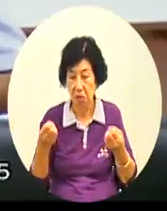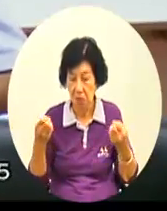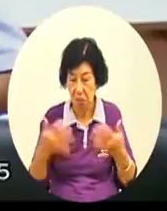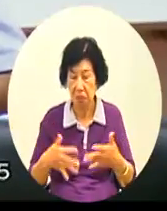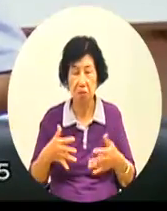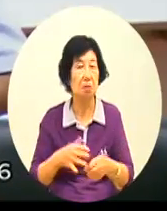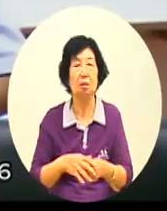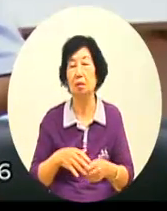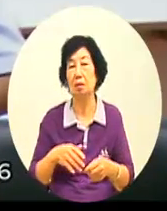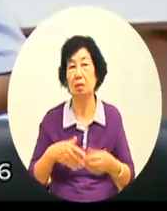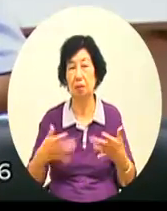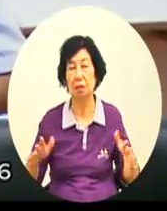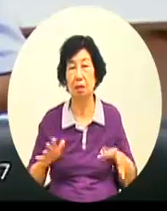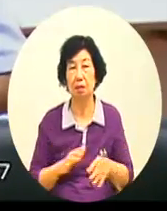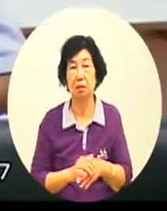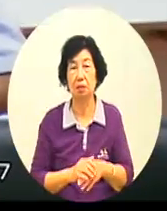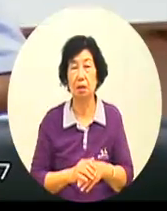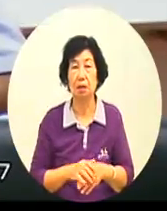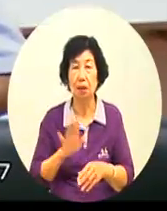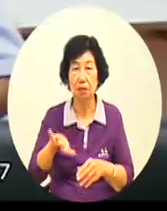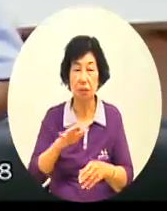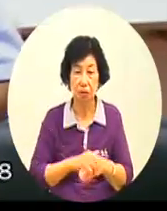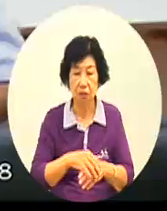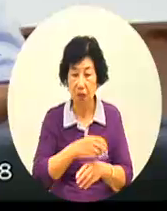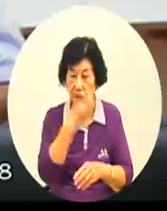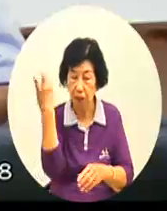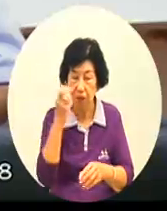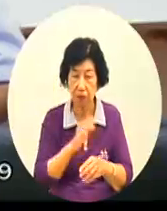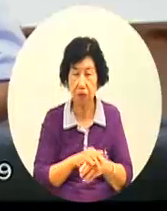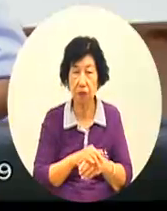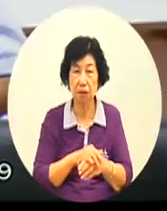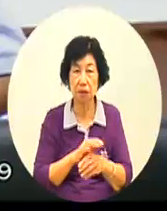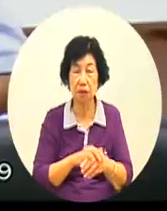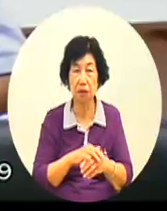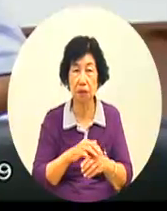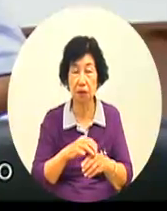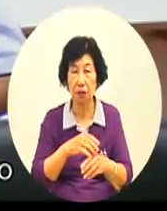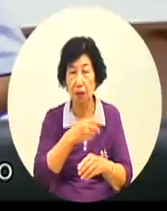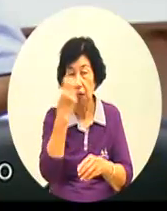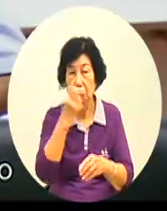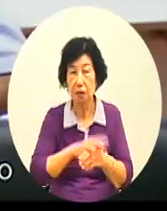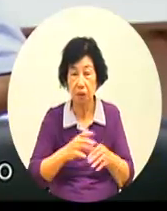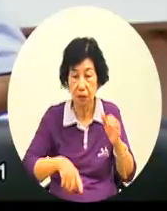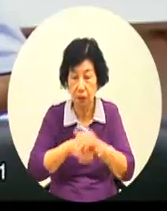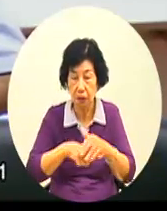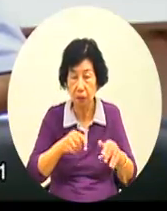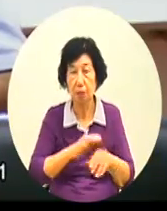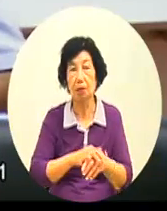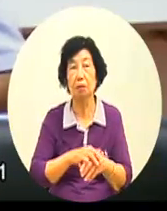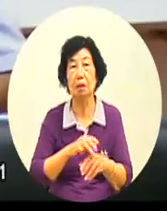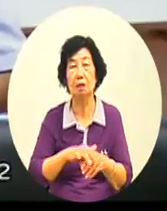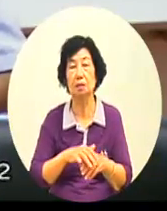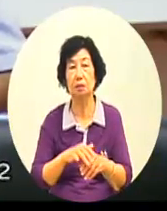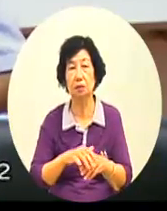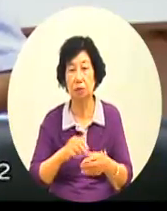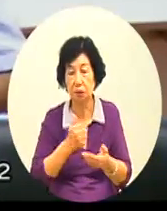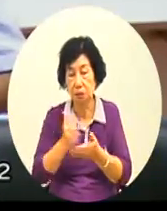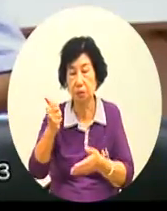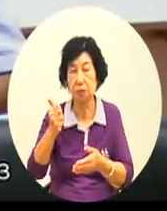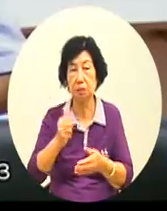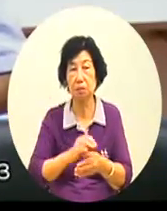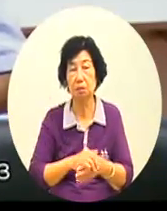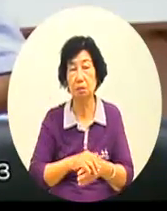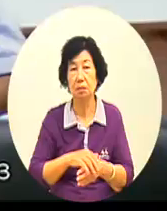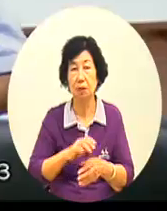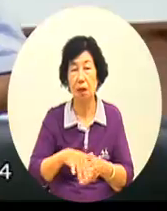你，就算你好运。但是站在人民的立场，站在议员监